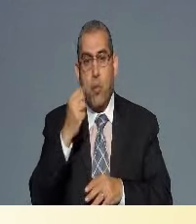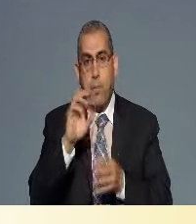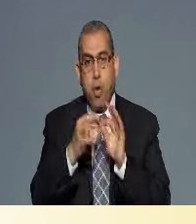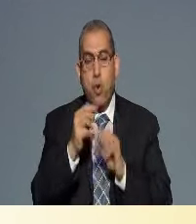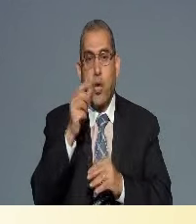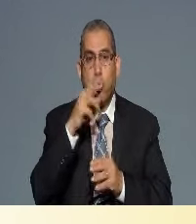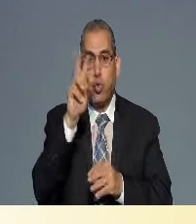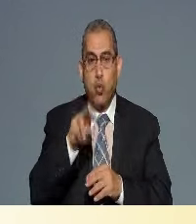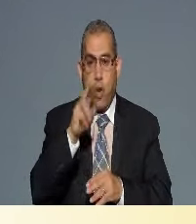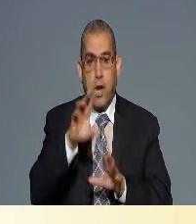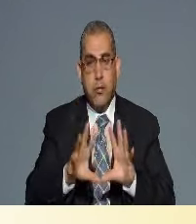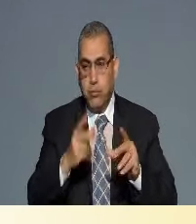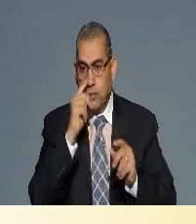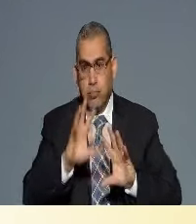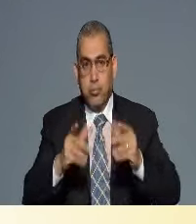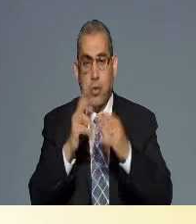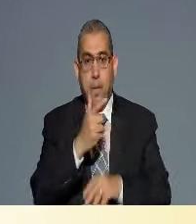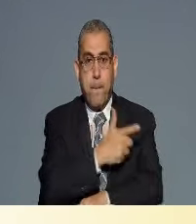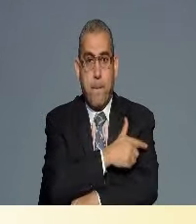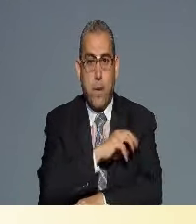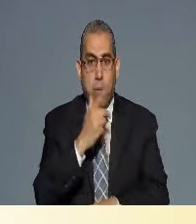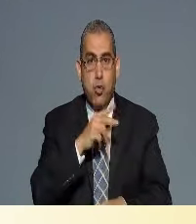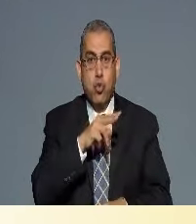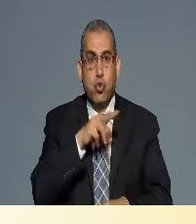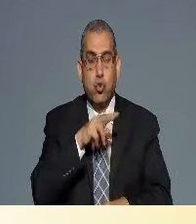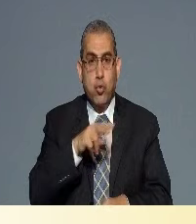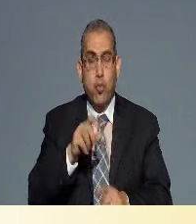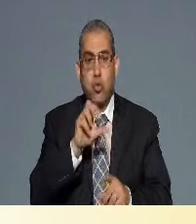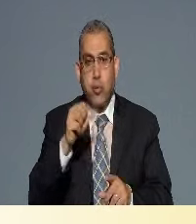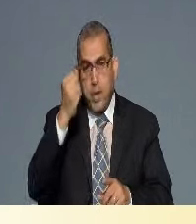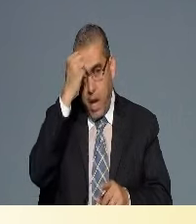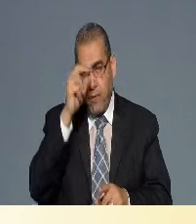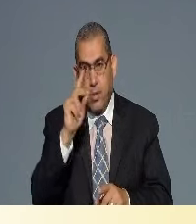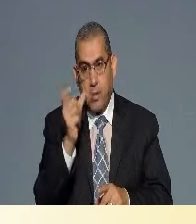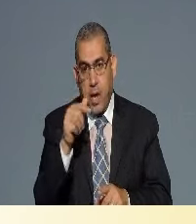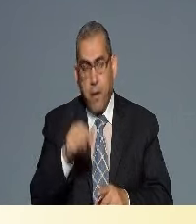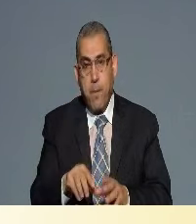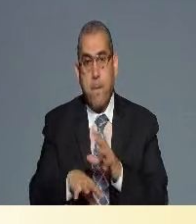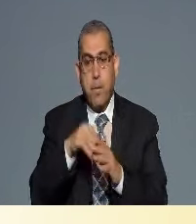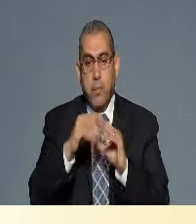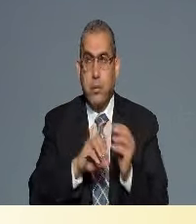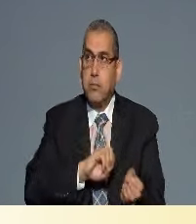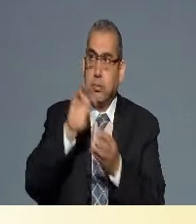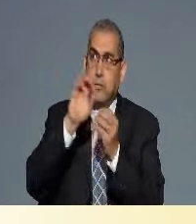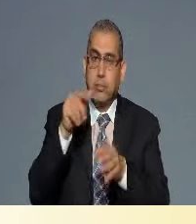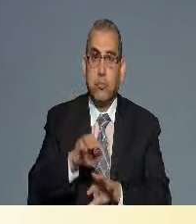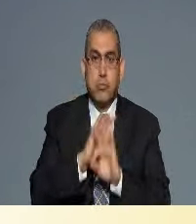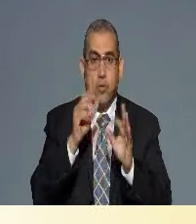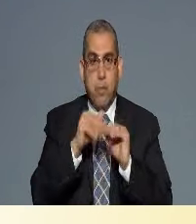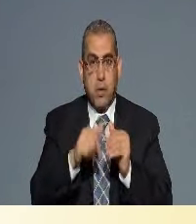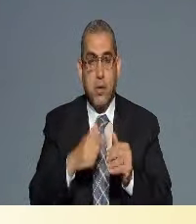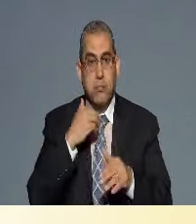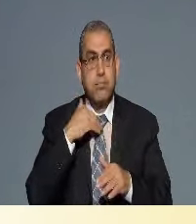واردات، أيضا البطاطس بنتكلم عن من 800 ل 900 ألف طن مصر بتصدرهم، احنا عندنا حوالي